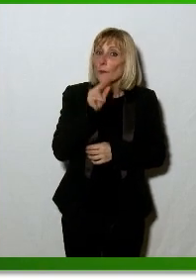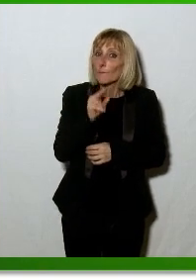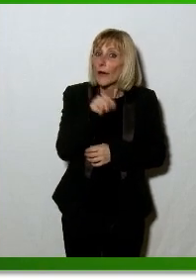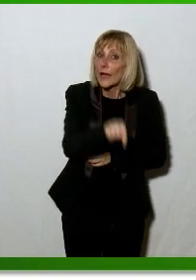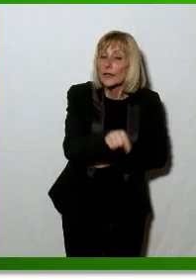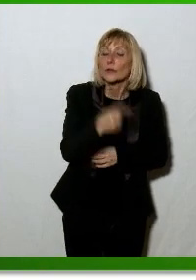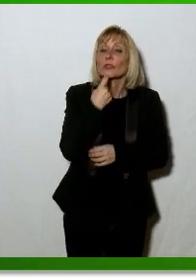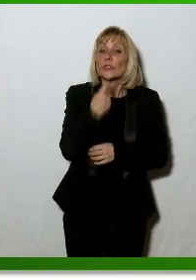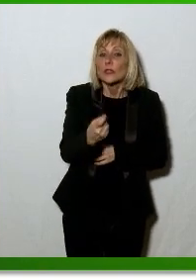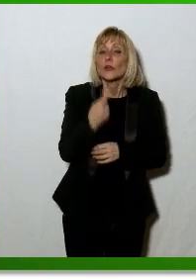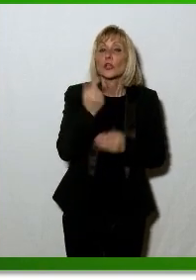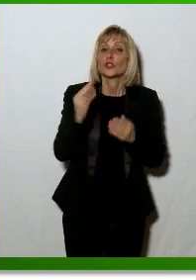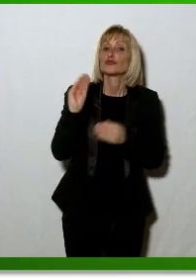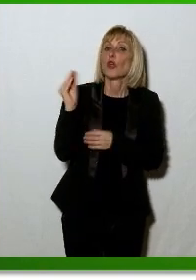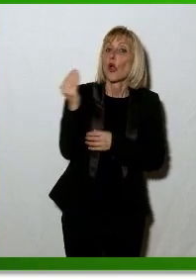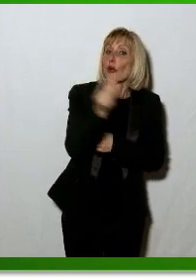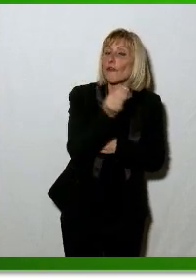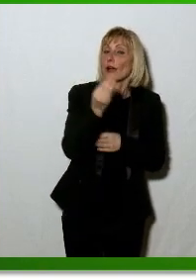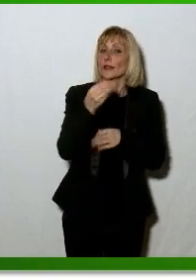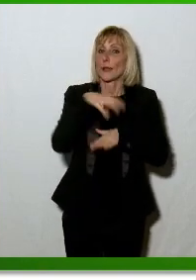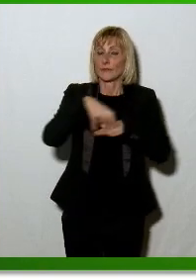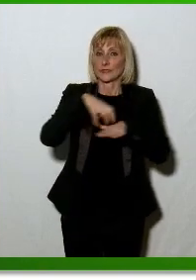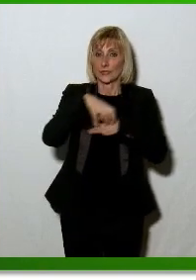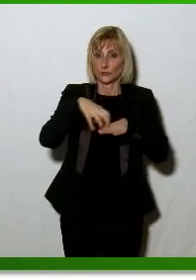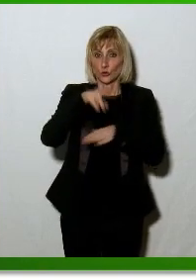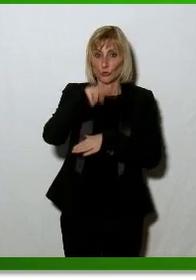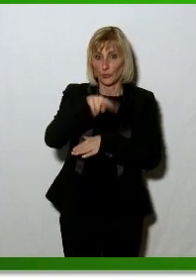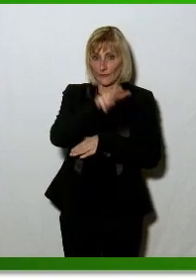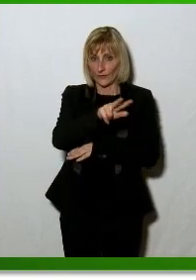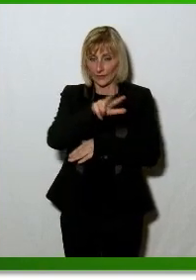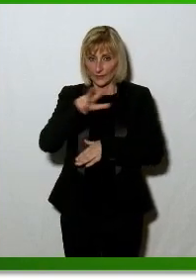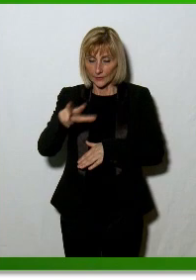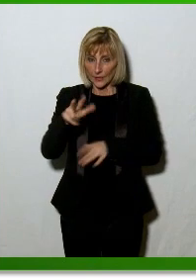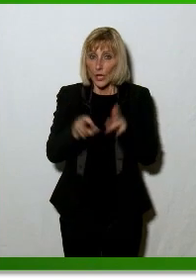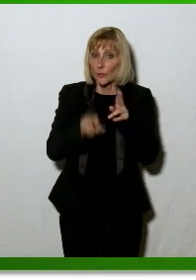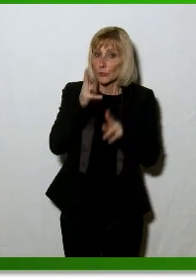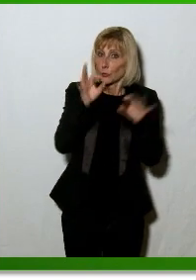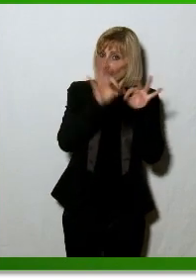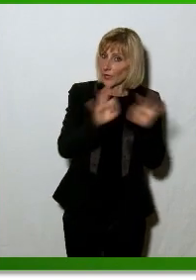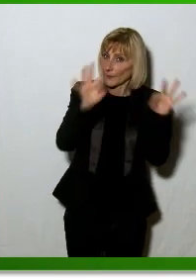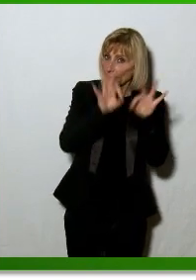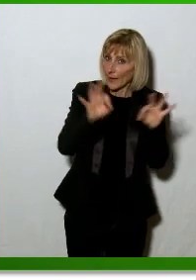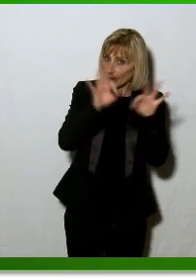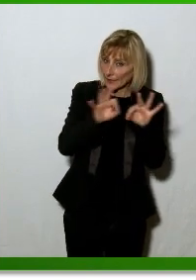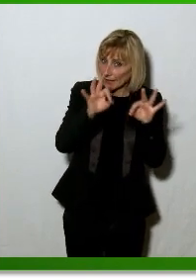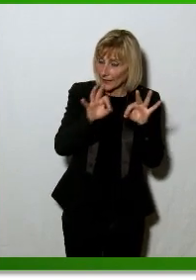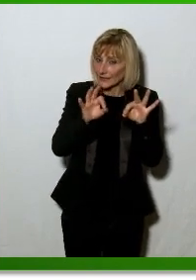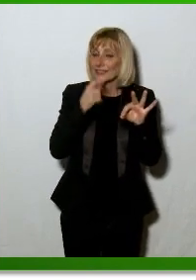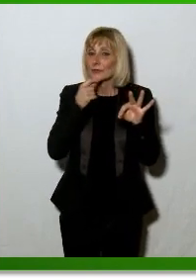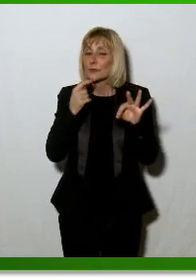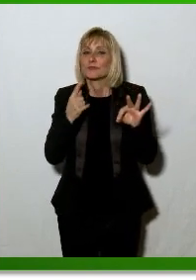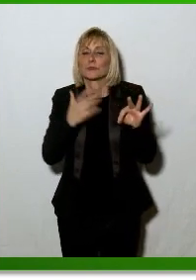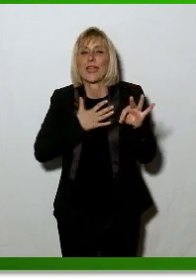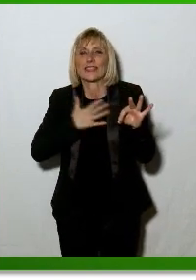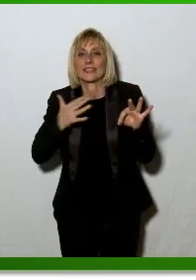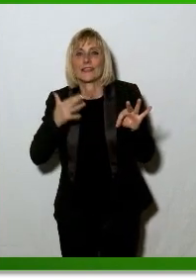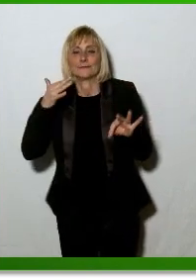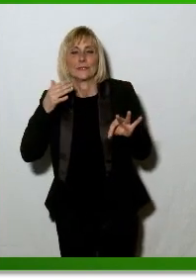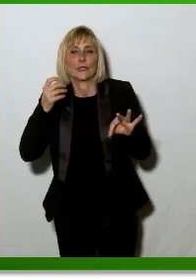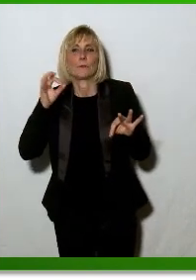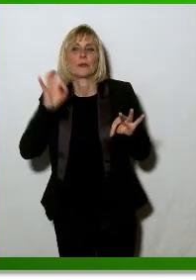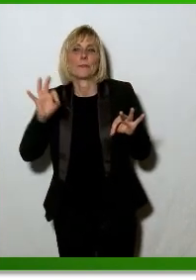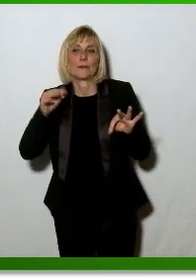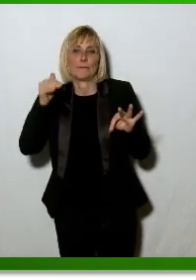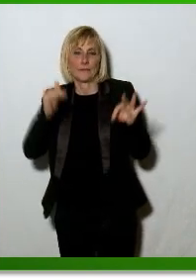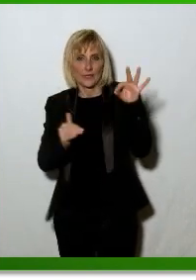amministratori anche nel 2023 sono mediamente più preparati rispetto ai meno giovani il 44% dei